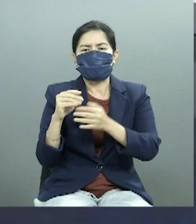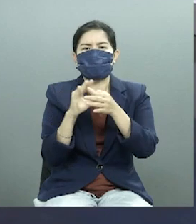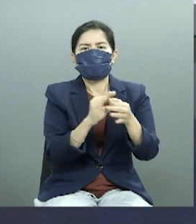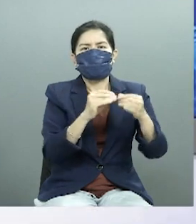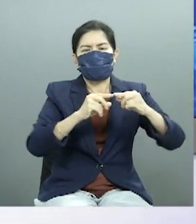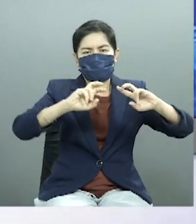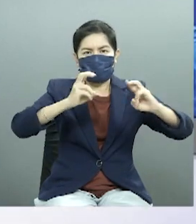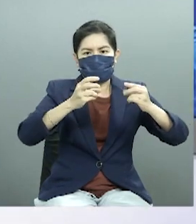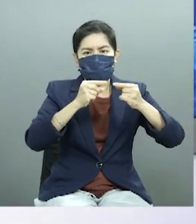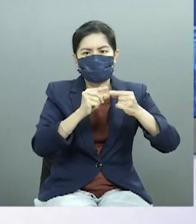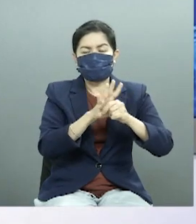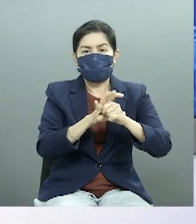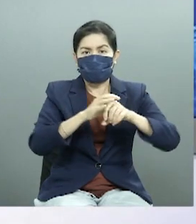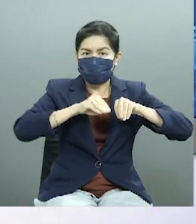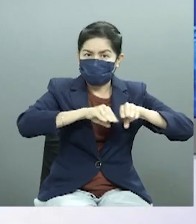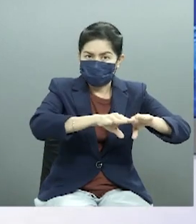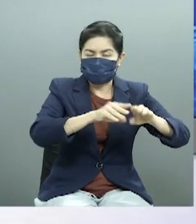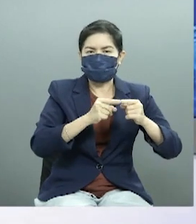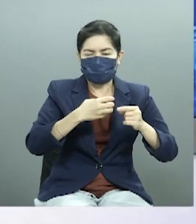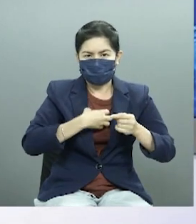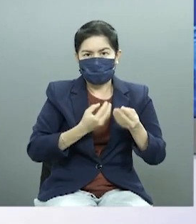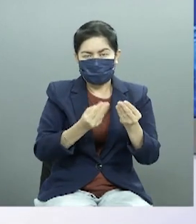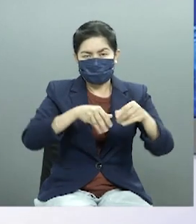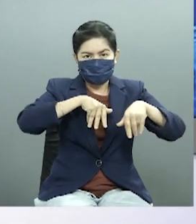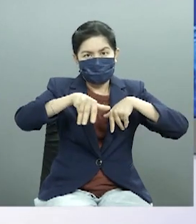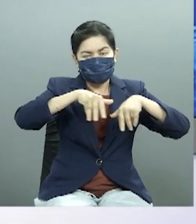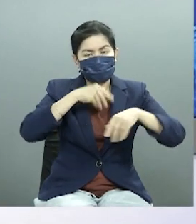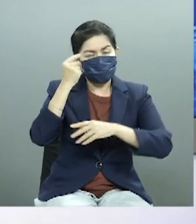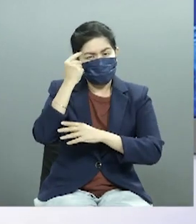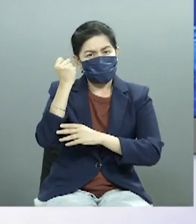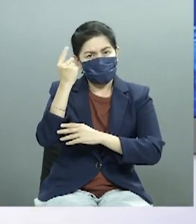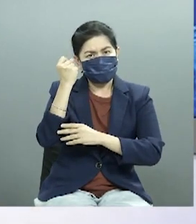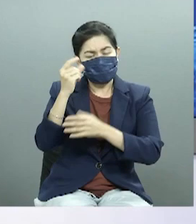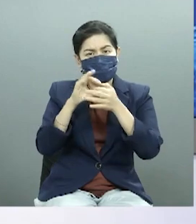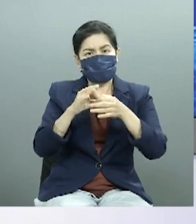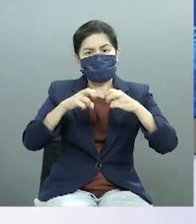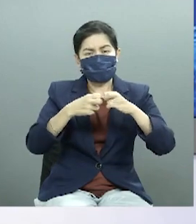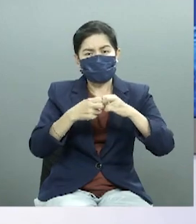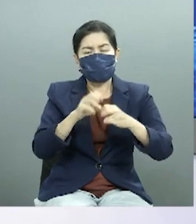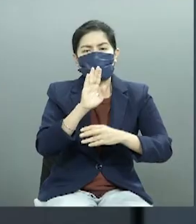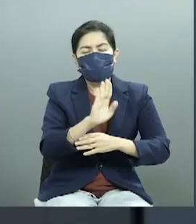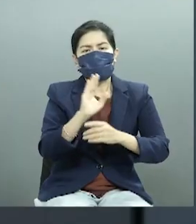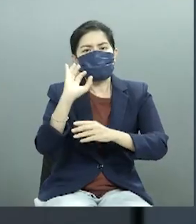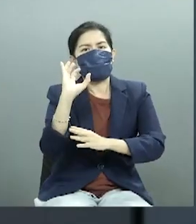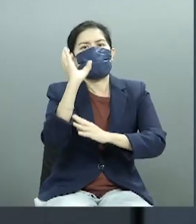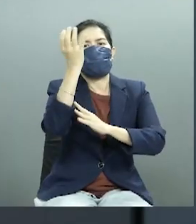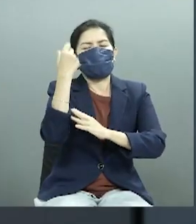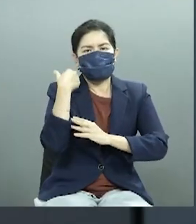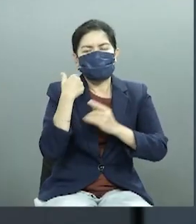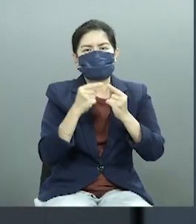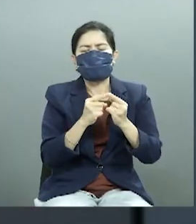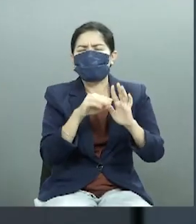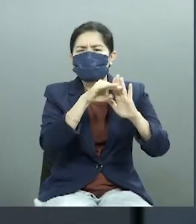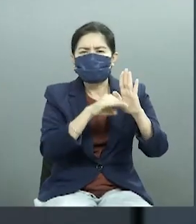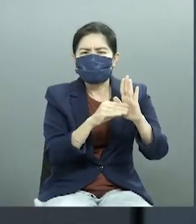ควิด-19ที่เราต้องการให้คุณผู้ชมนั้นรู้ว่าสถานการณ์ในระดับโลกตอนนี้นั้นไปถึงไหนแล้วนะคะขอบคุณมากค่ะแล้วก็ขอให้ติ